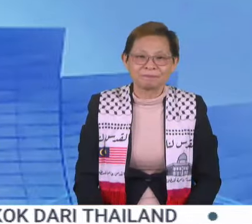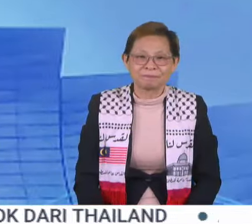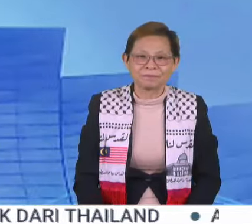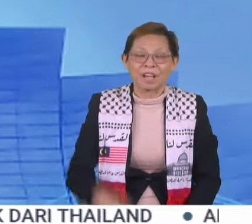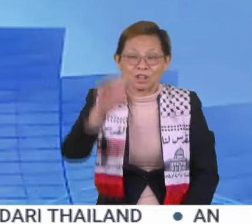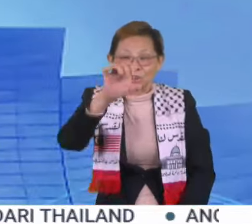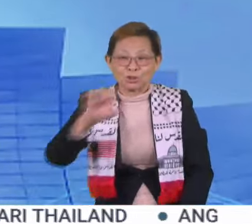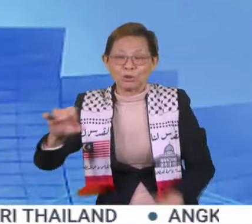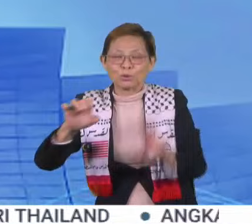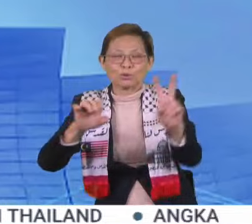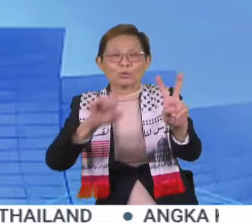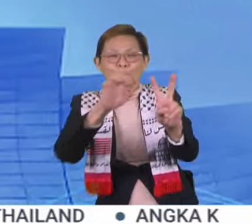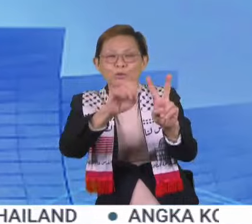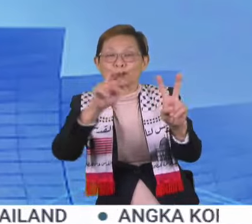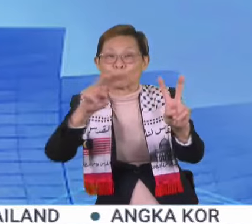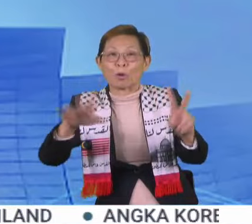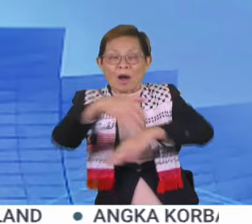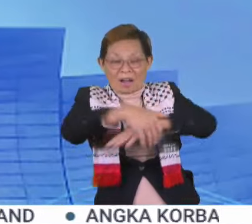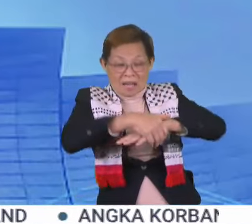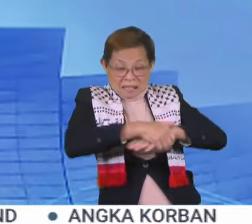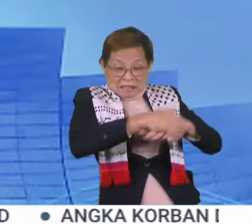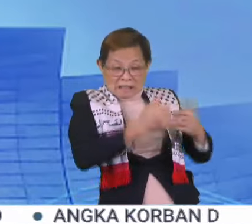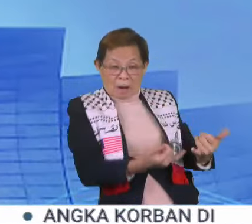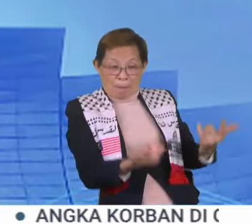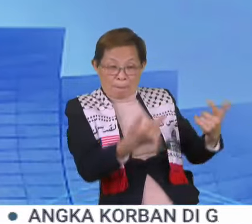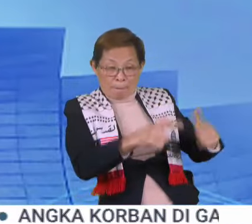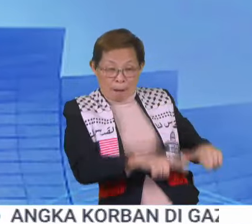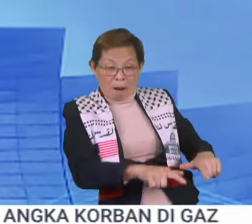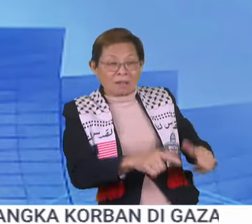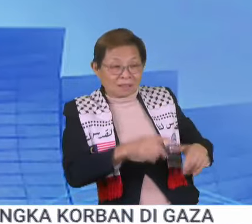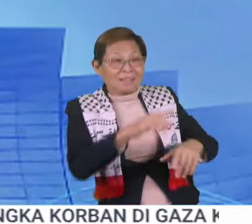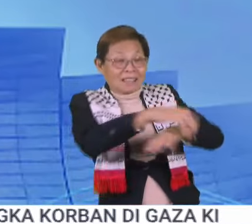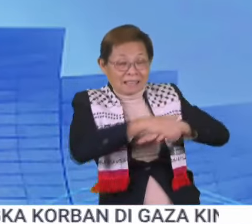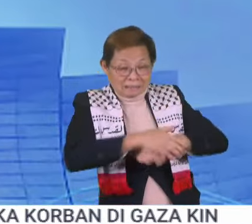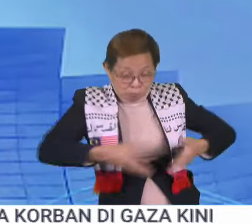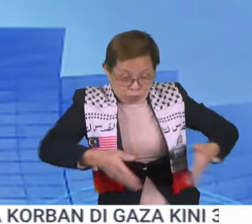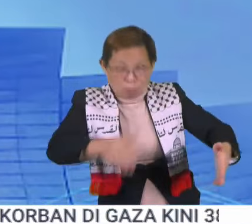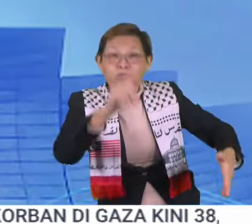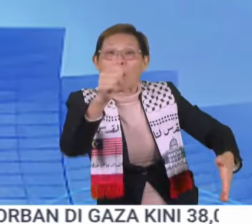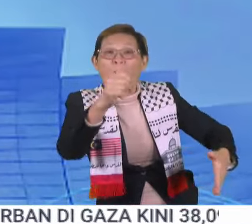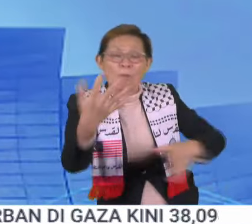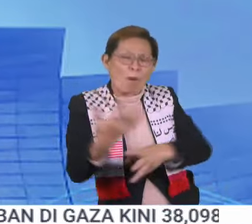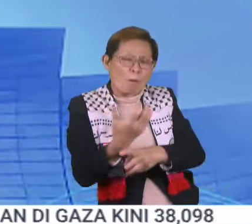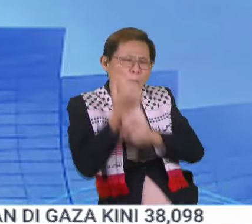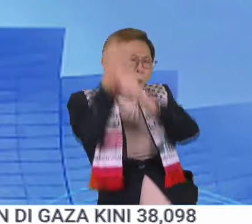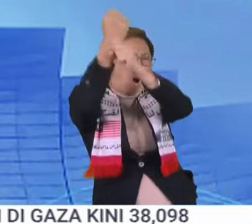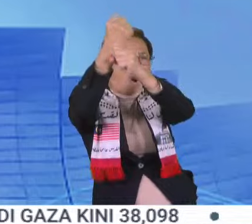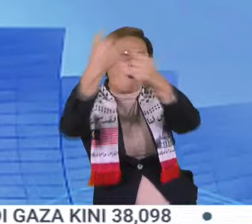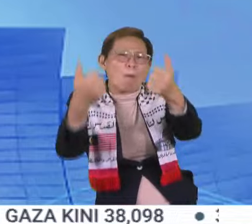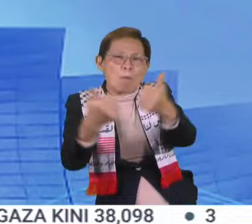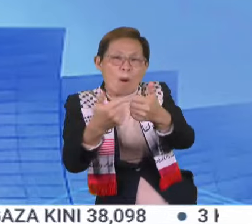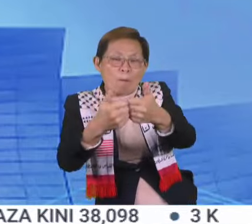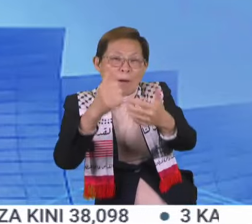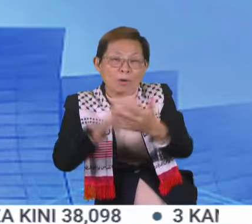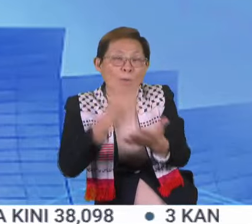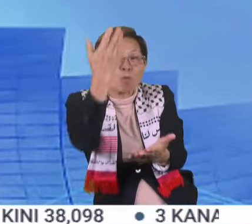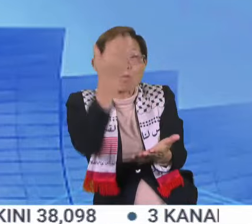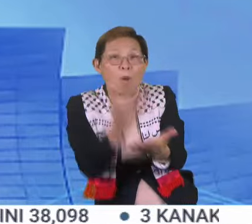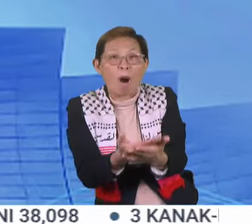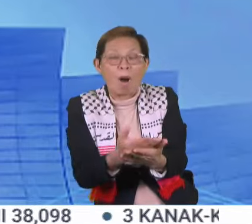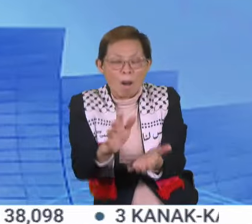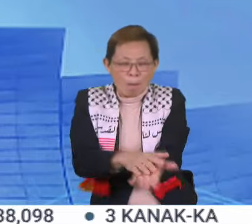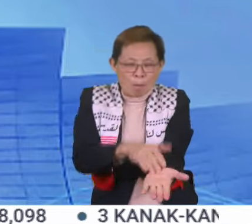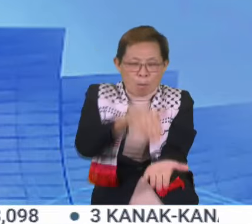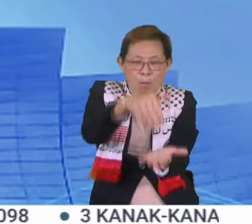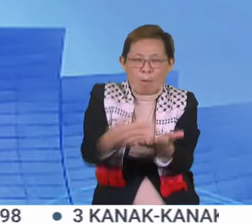Beralih ke Euro 2024, England kini di landasan terbaik memburu gelaran pertama kejohanan tersebut. Ini membuktikan selepas